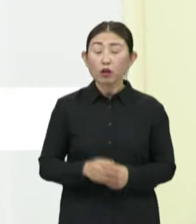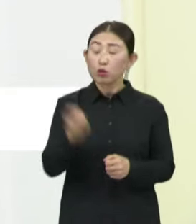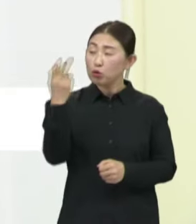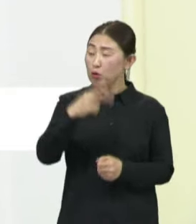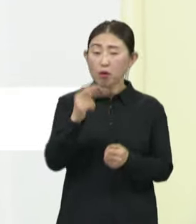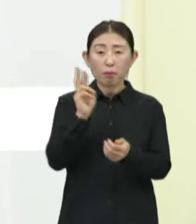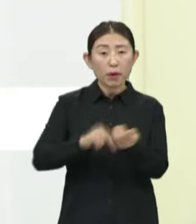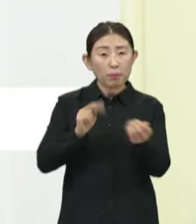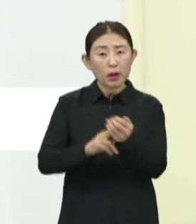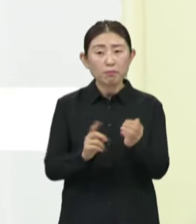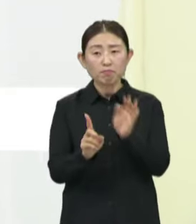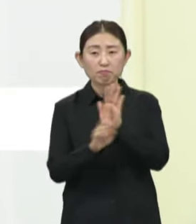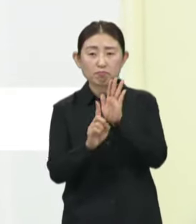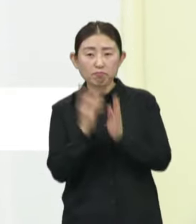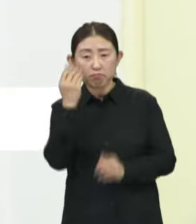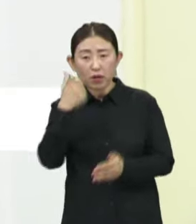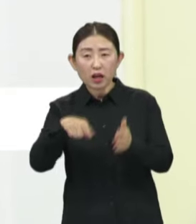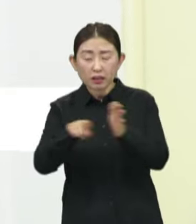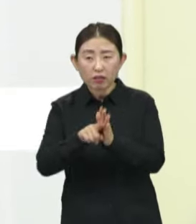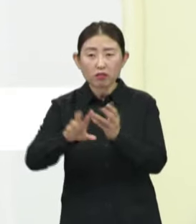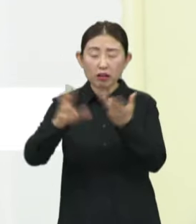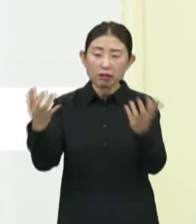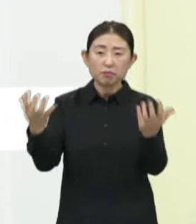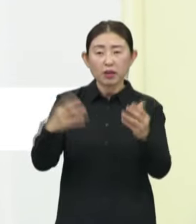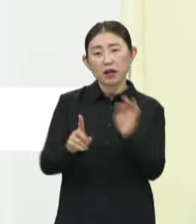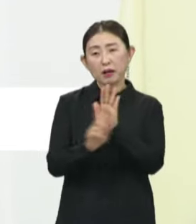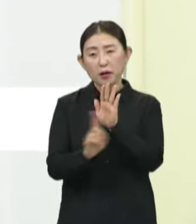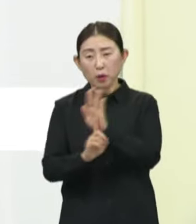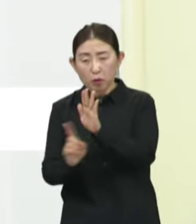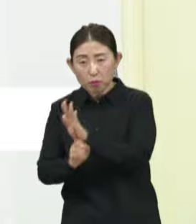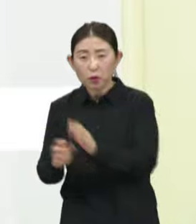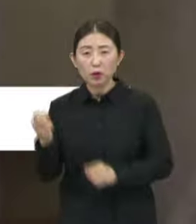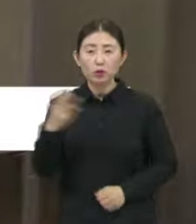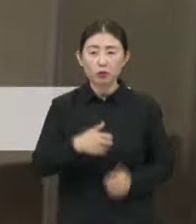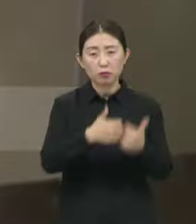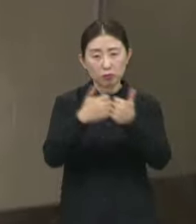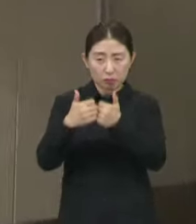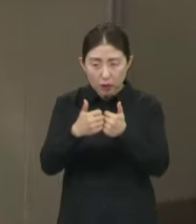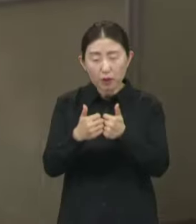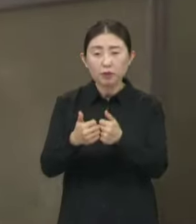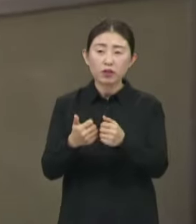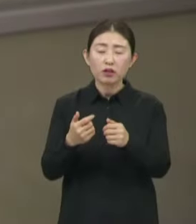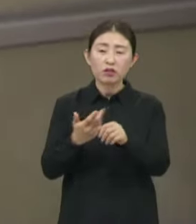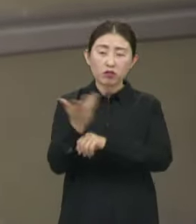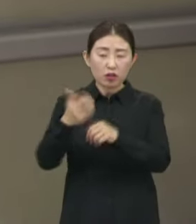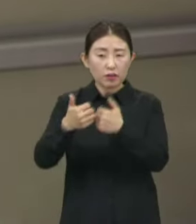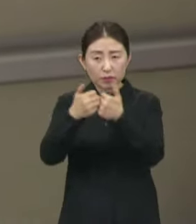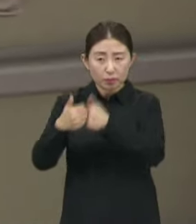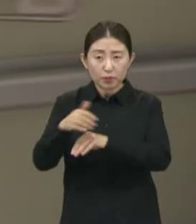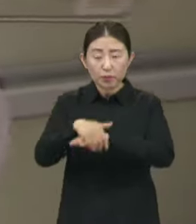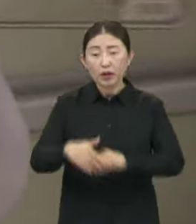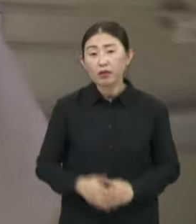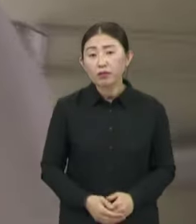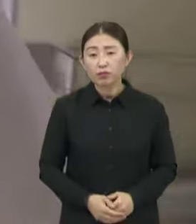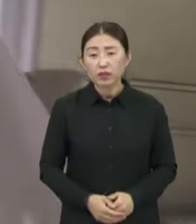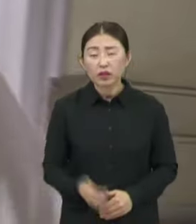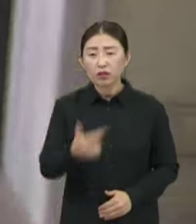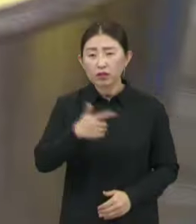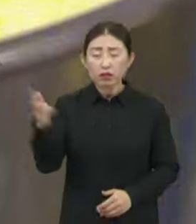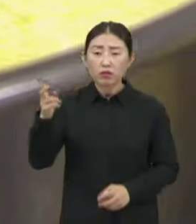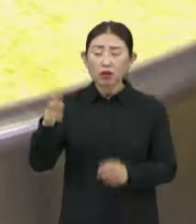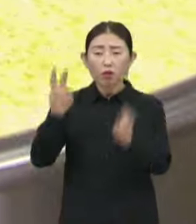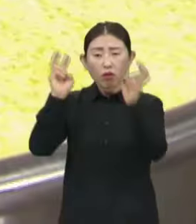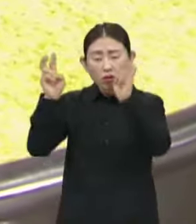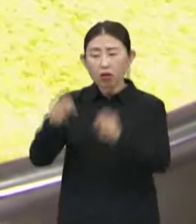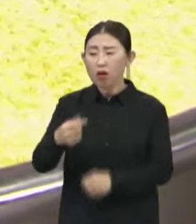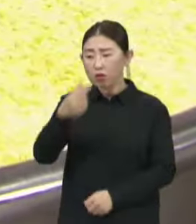그리고 바이어 매칭 프로그램 뭐 이런 부분을 적극적으로 해서 대기업들의 공격적인 마케팅으로 위축되고